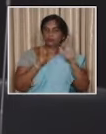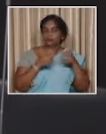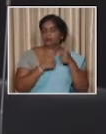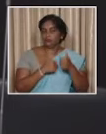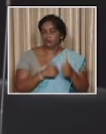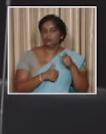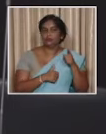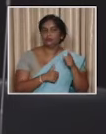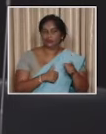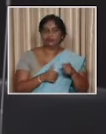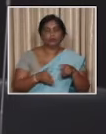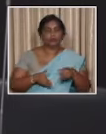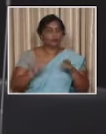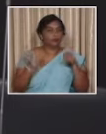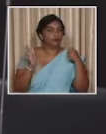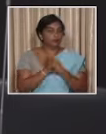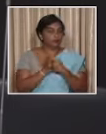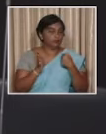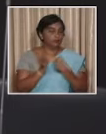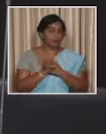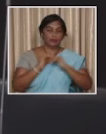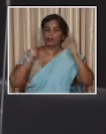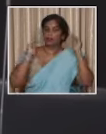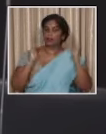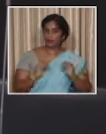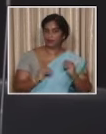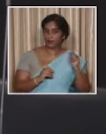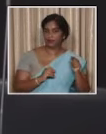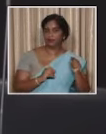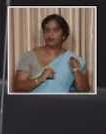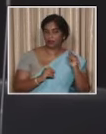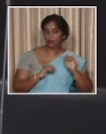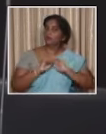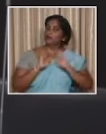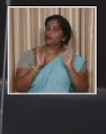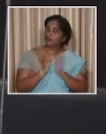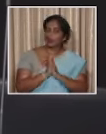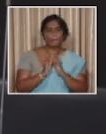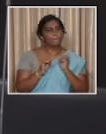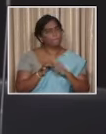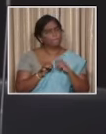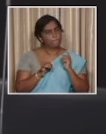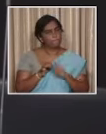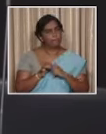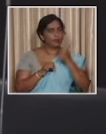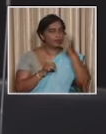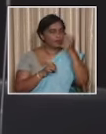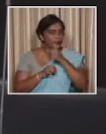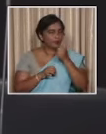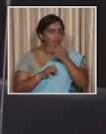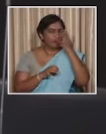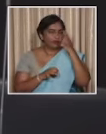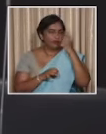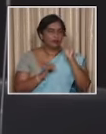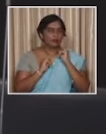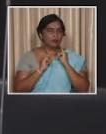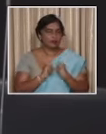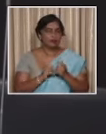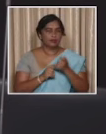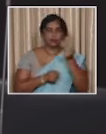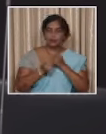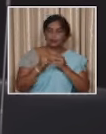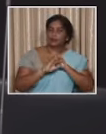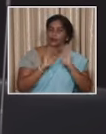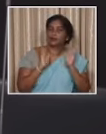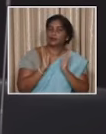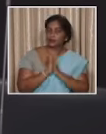කරනවා. මේ මාර්ග අනතුරු වැළැක්වීම සඳහා මේ සියලු ප්‍රශ්නවලට සොරකම් වංචා දූෂණ අක්‍රමිකතා